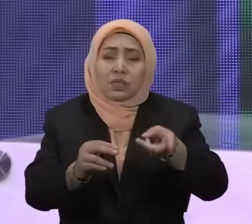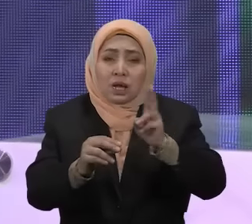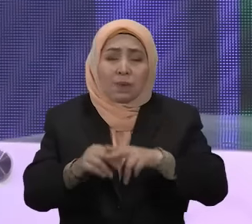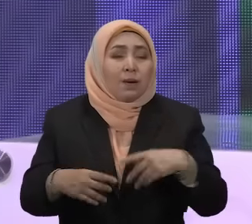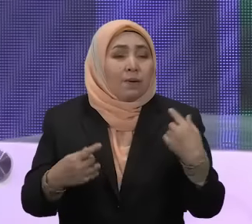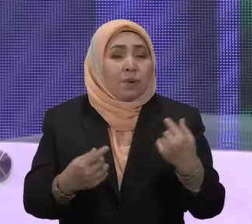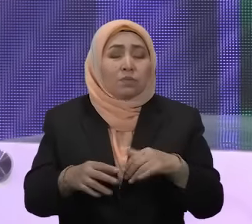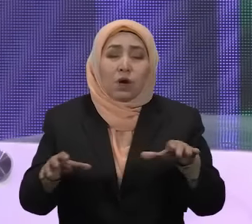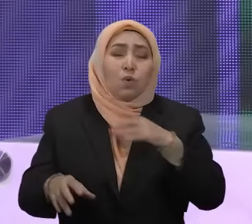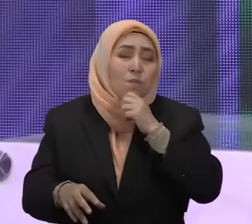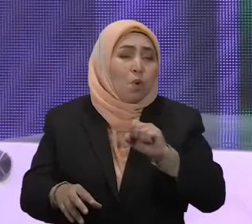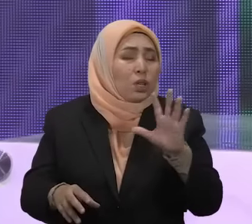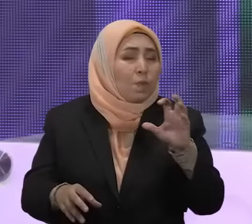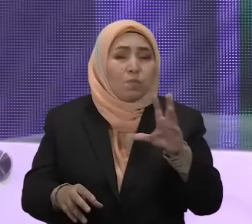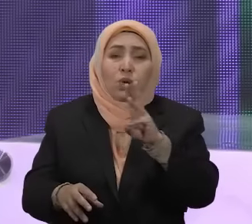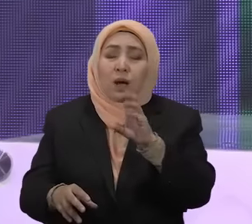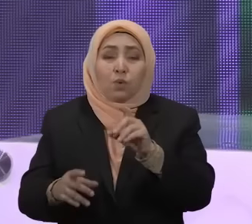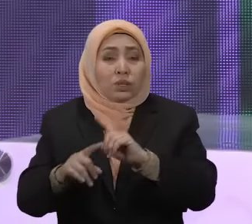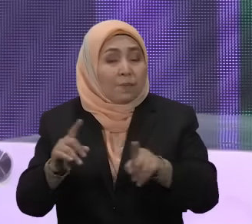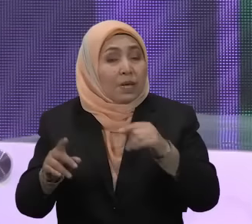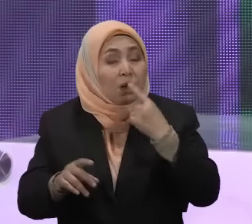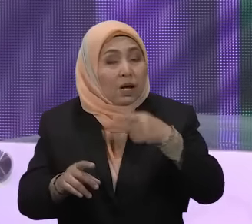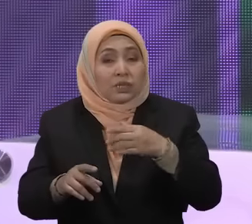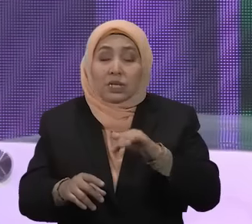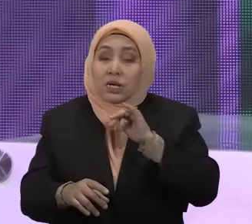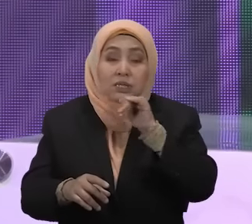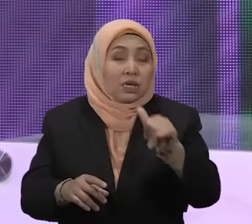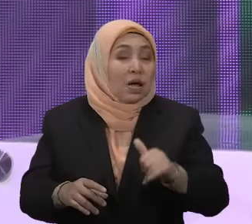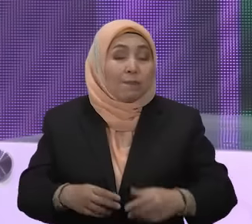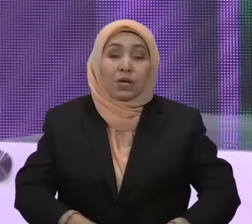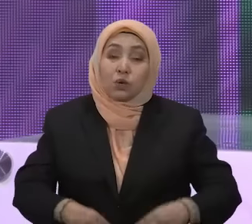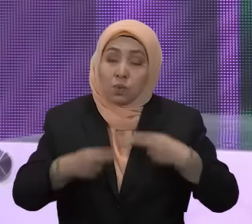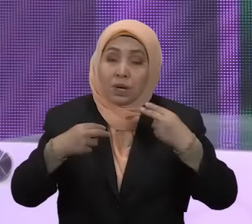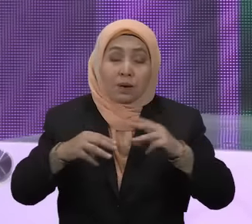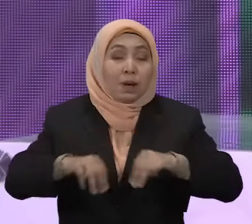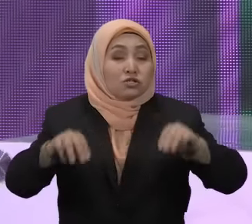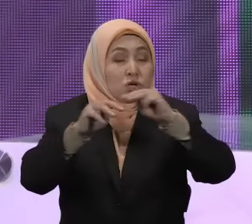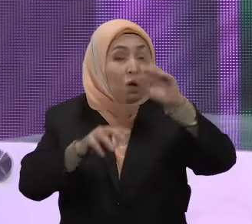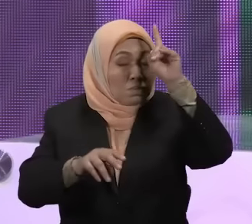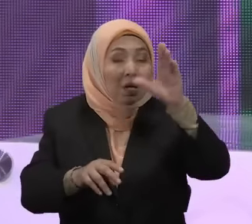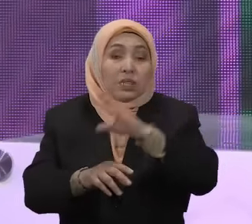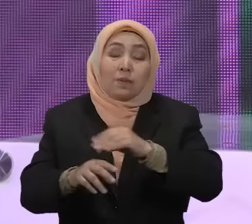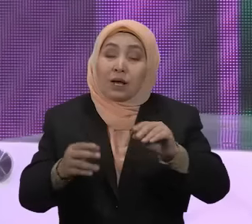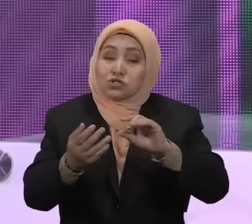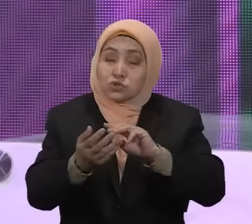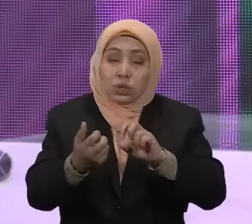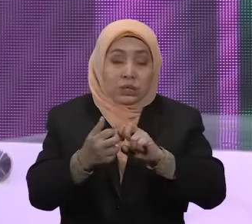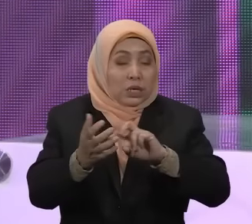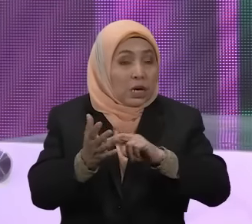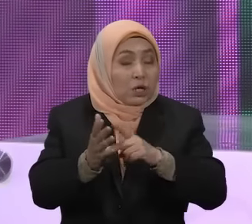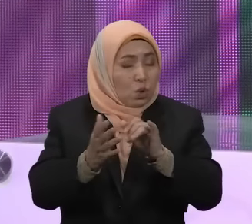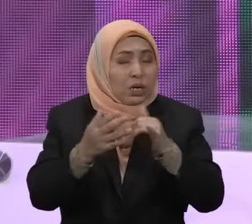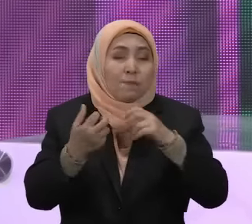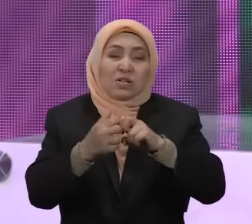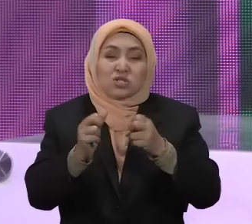sambut birthday ke 50 ke 60. Tetapi kalau katakan dia tidak memakmurkan masjid Allah, dan maksudnya itu ada masalah,